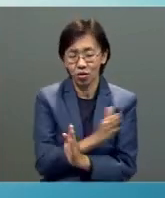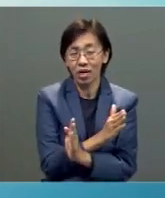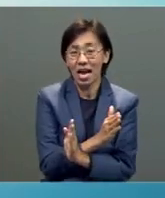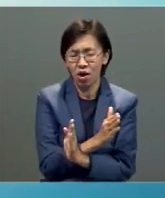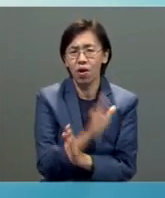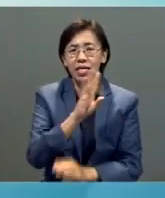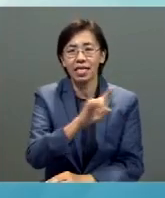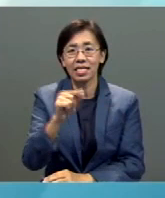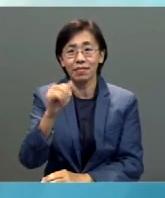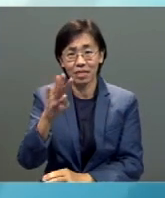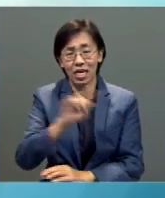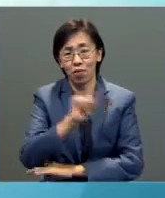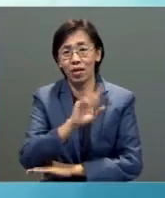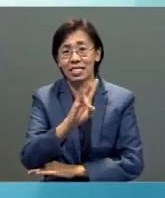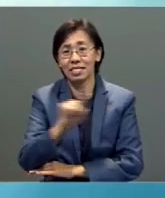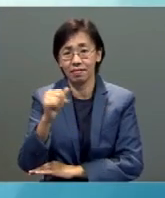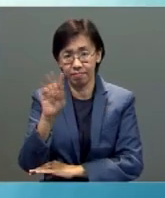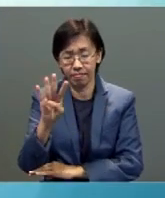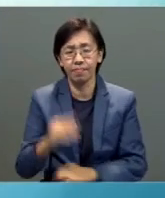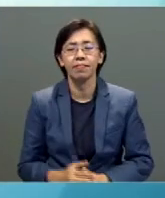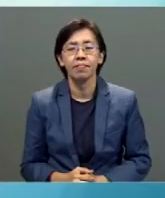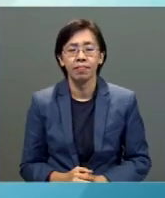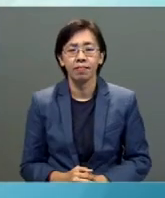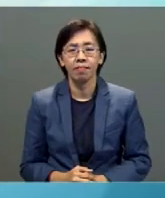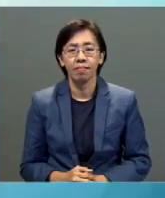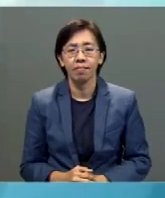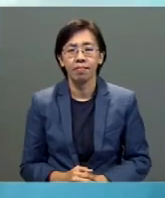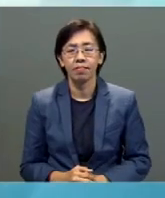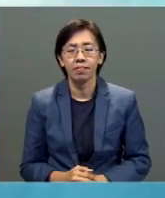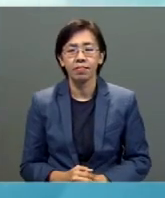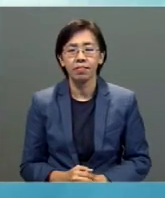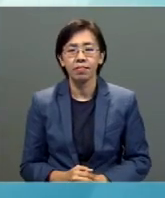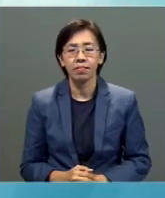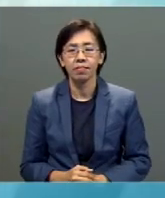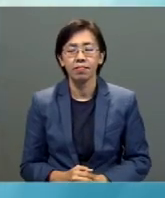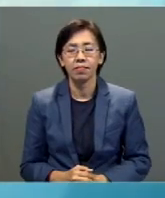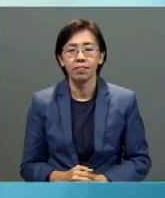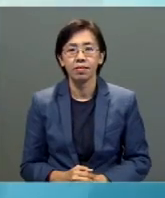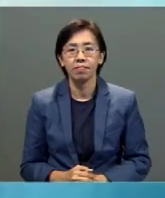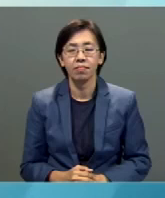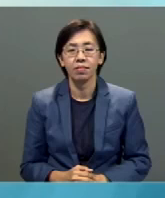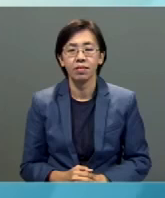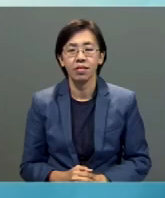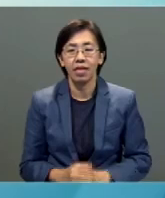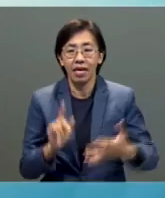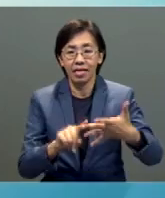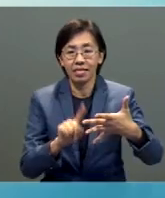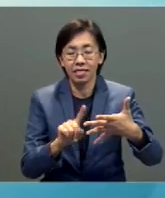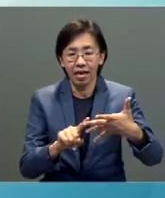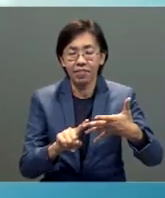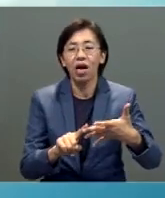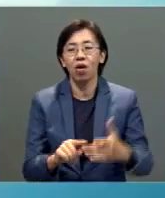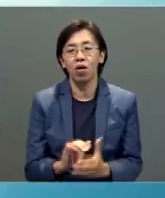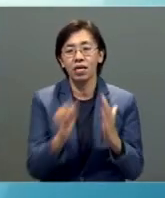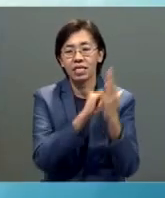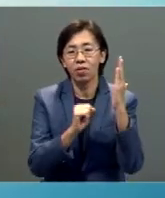7-14 วันนะครับแล้วก็จังหวัดที่เป็นรายงานในผู้ป่วยในช่วง 14-28 วันมี29